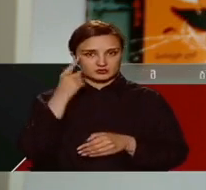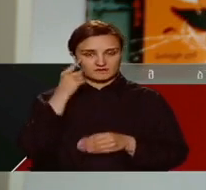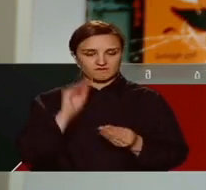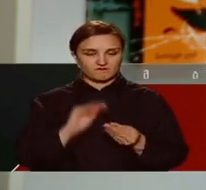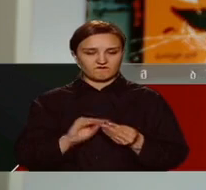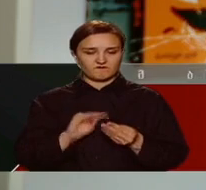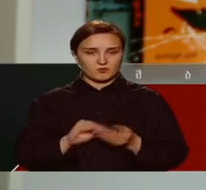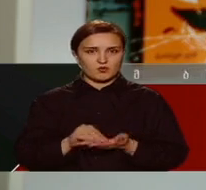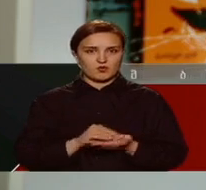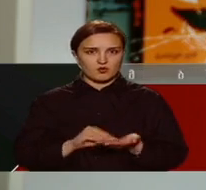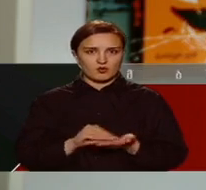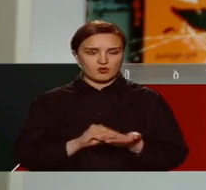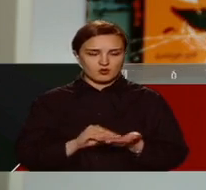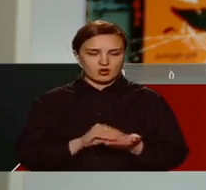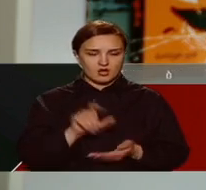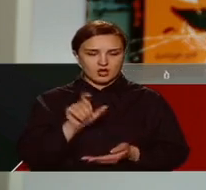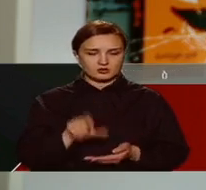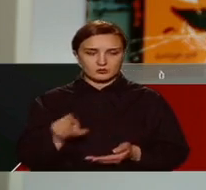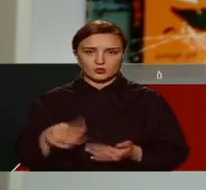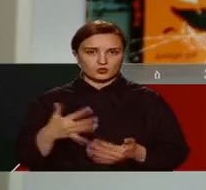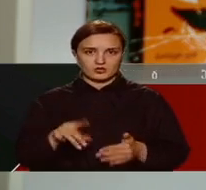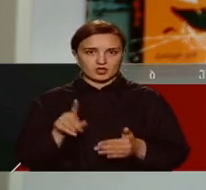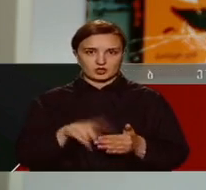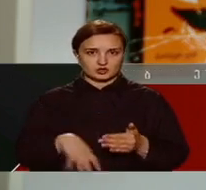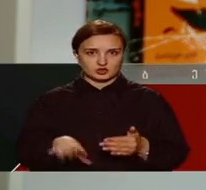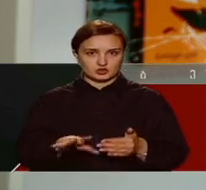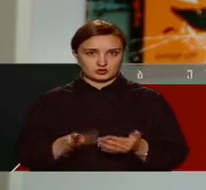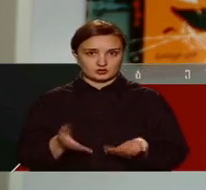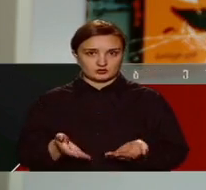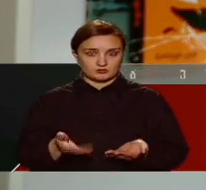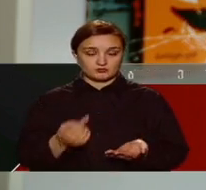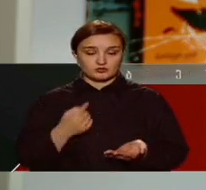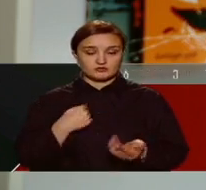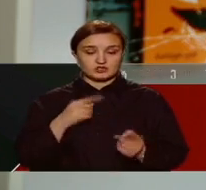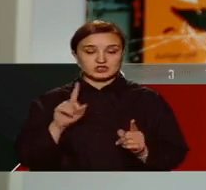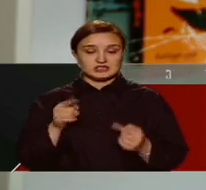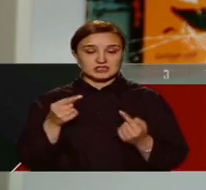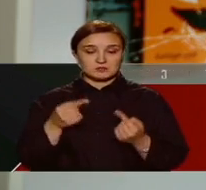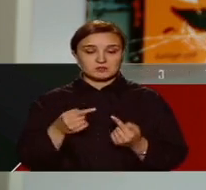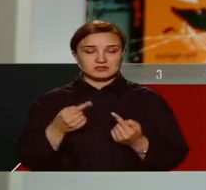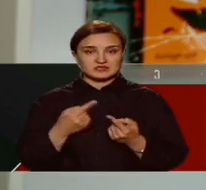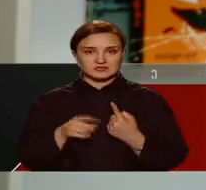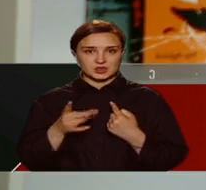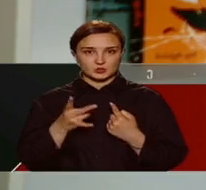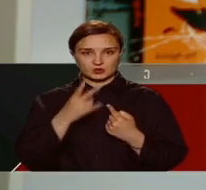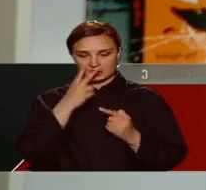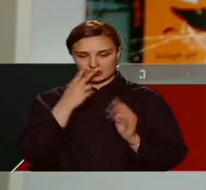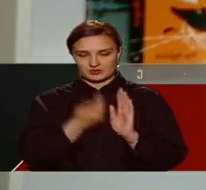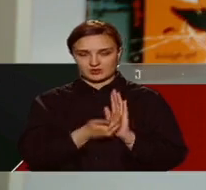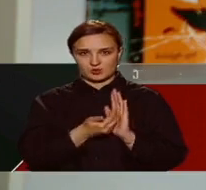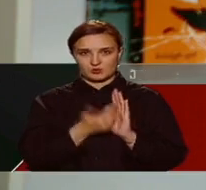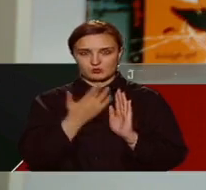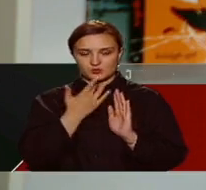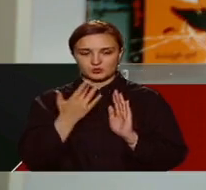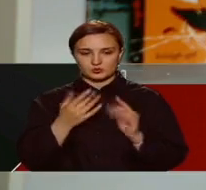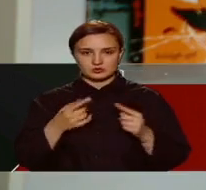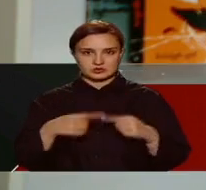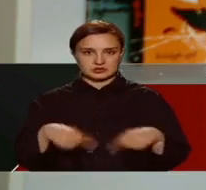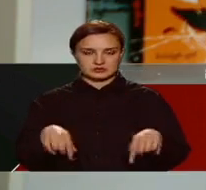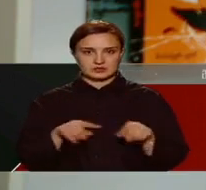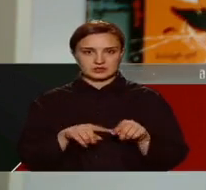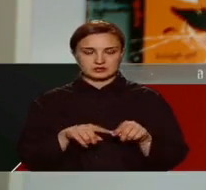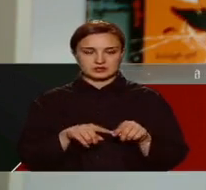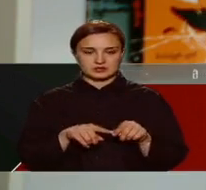diye giyiyim dinçer gardım ordaro adamın hep sukuyamı sarjirat. Çünkü şey sabah misat ragatsa sukanıra çuda dava nakot politik olma spektrum